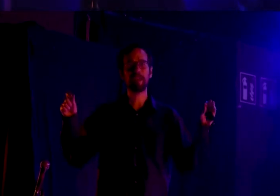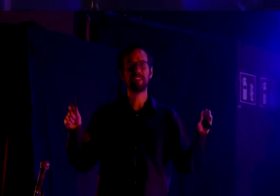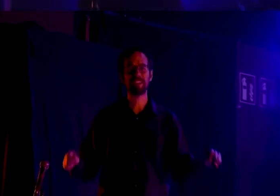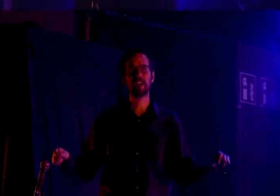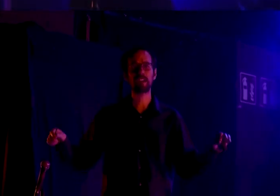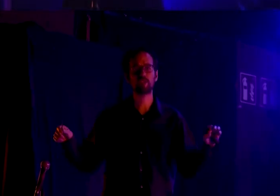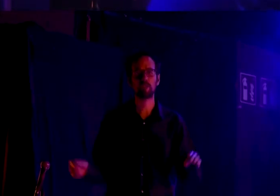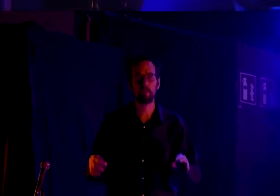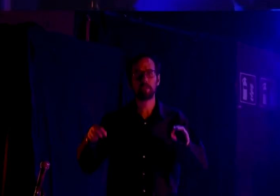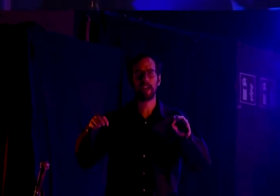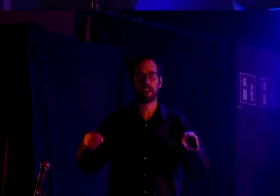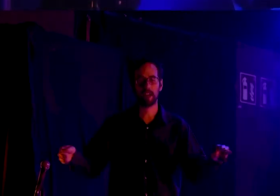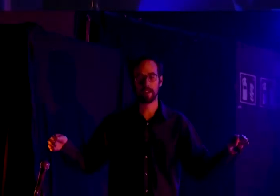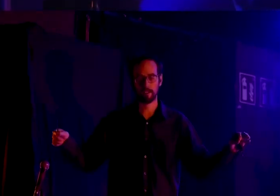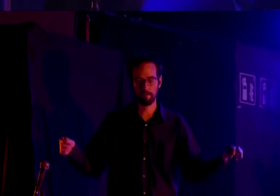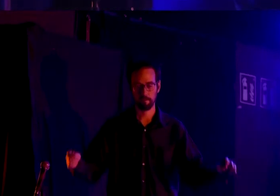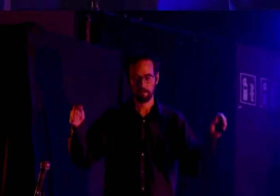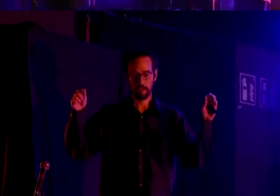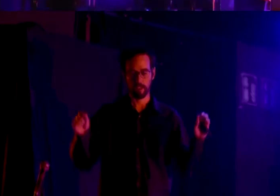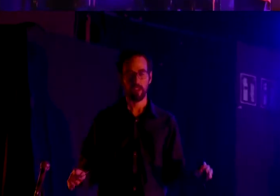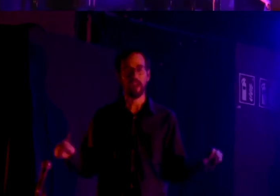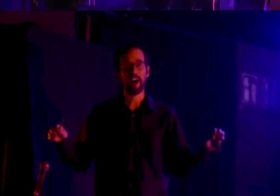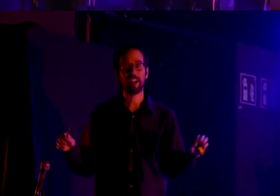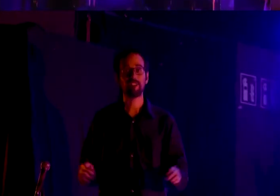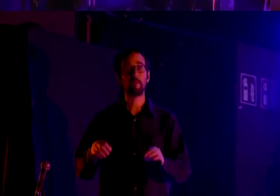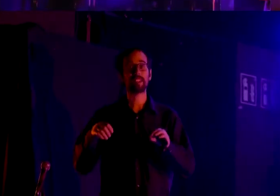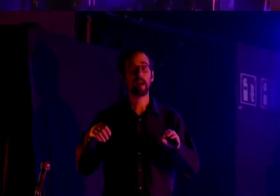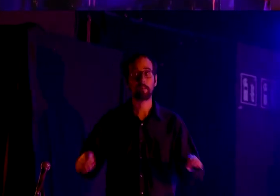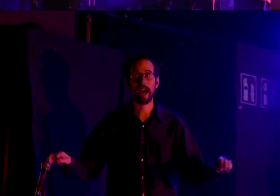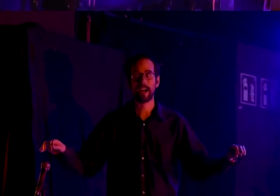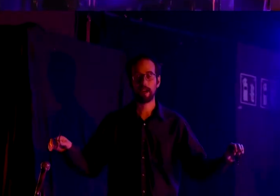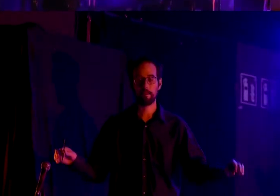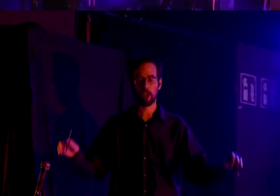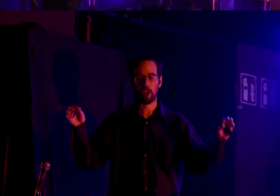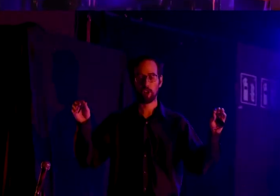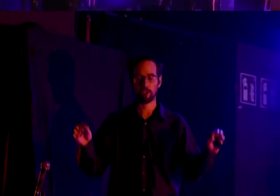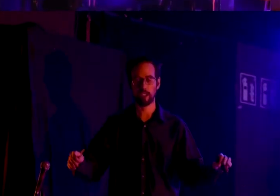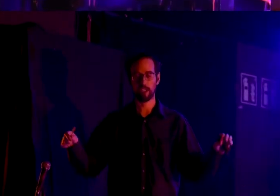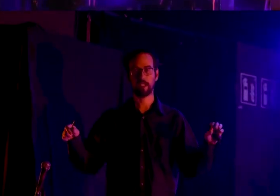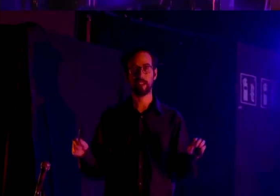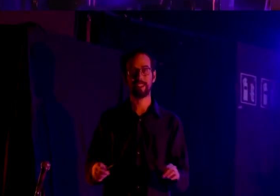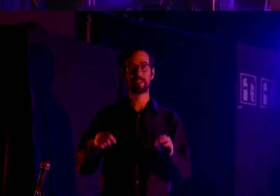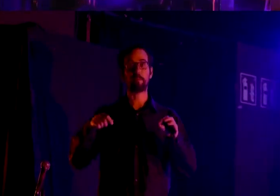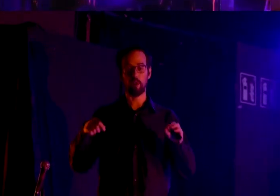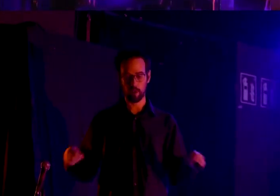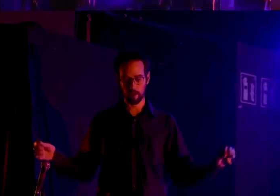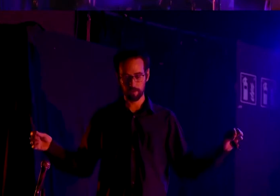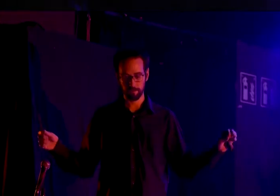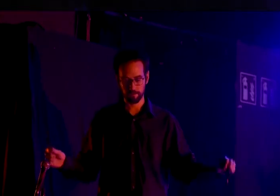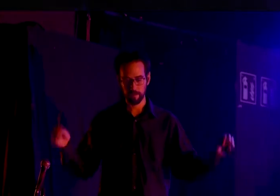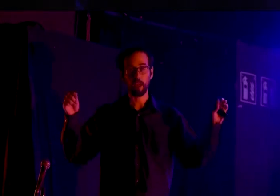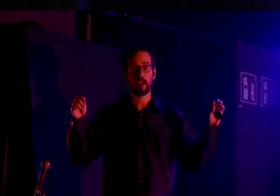i comences a somiar. Els llums s'apaguen però no tinguis